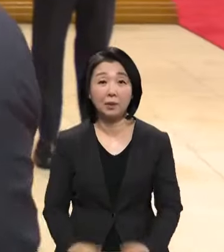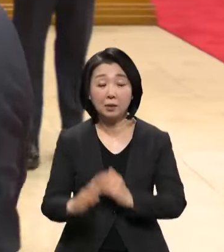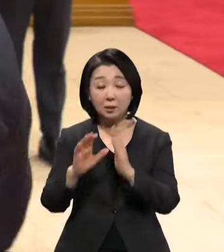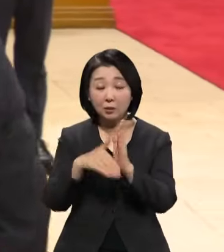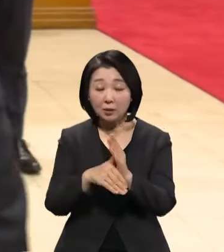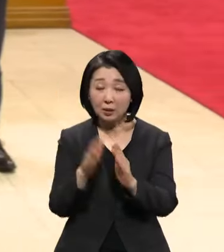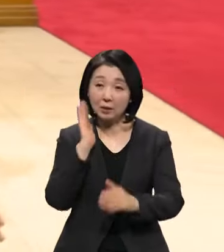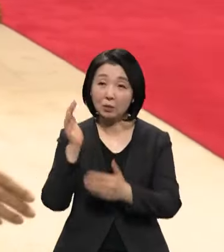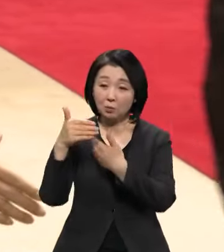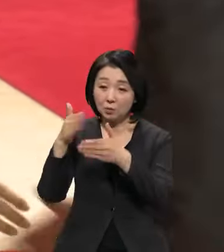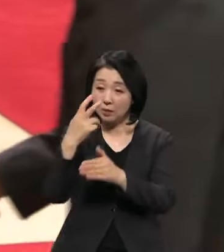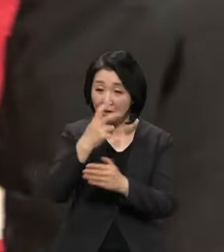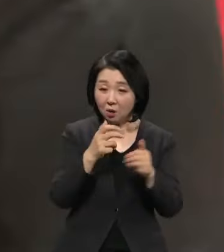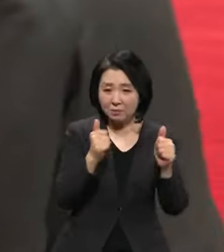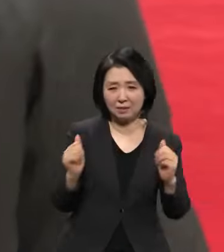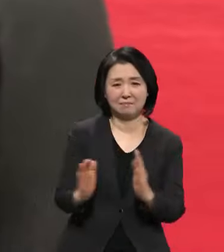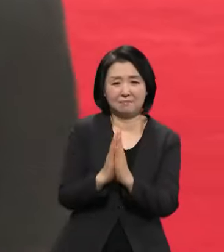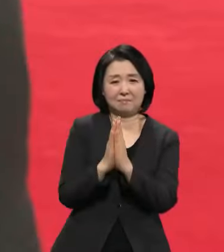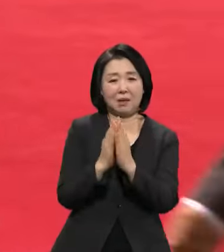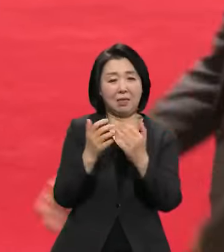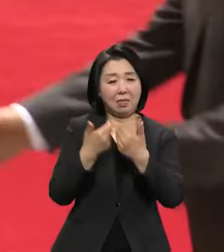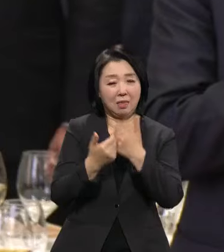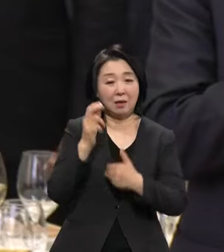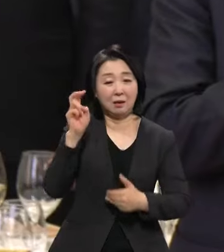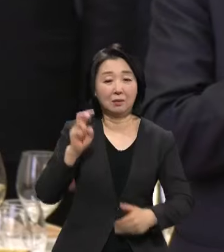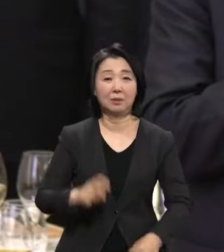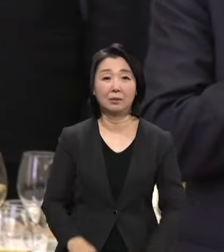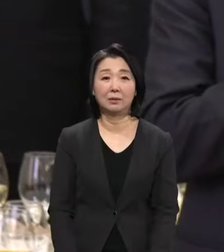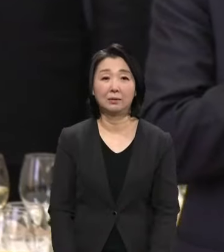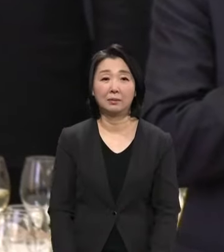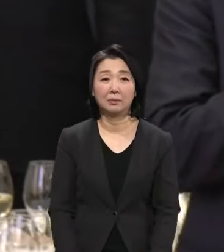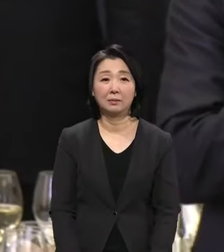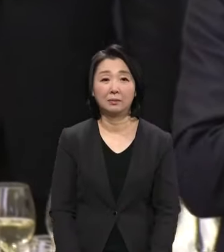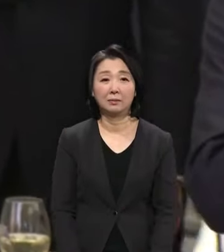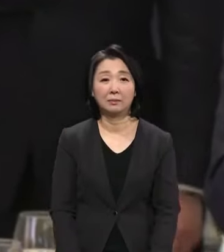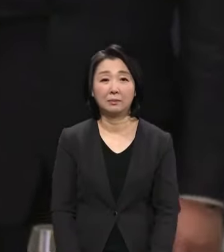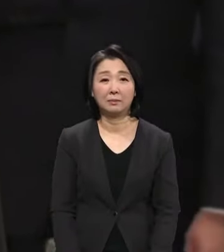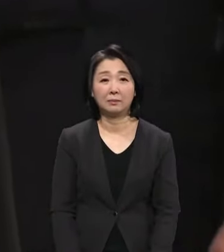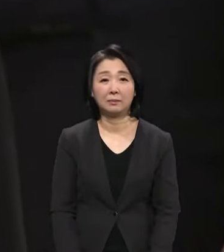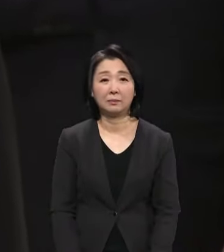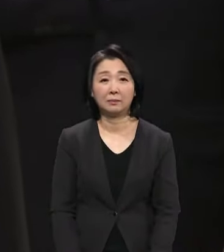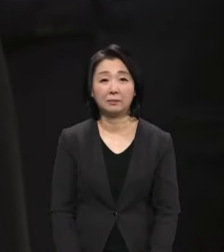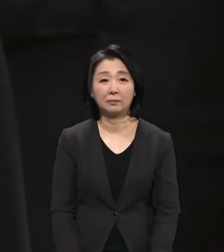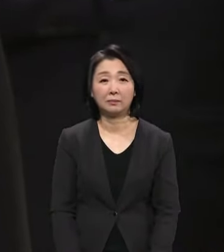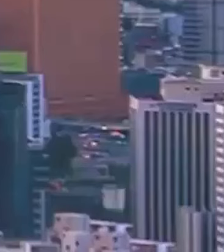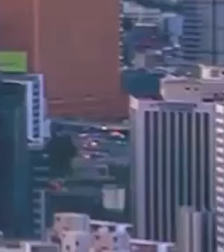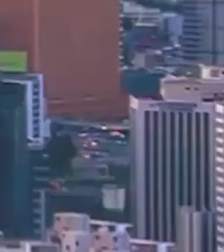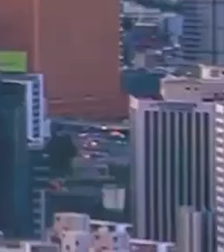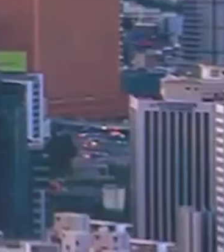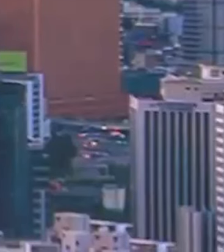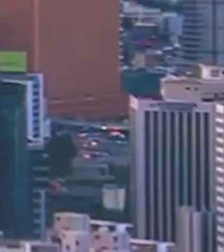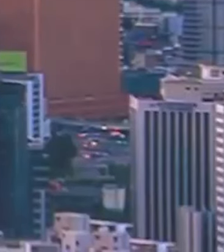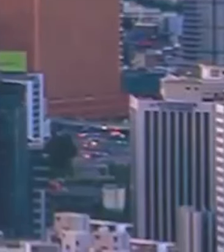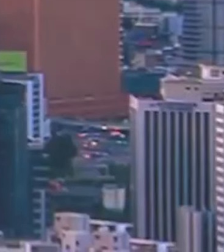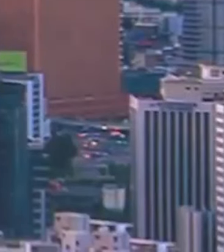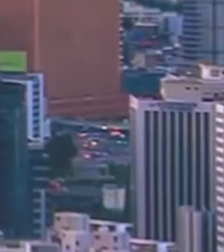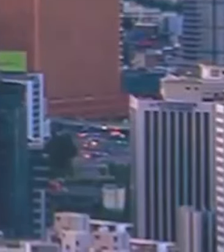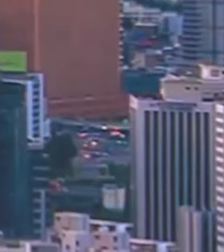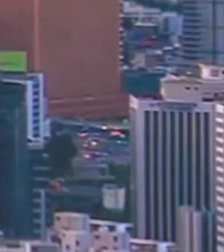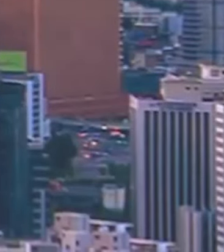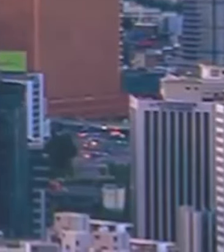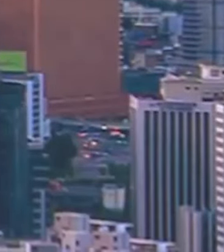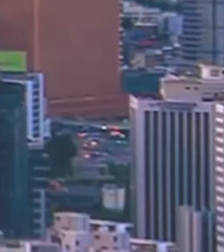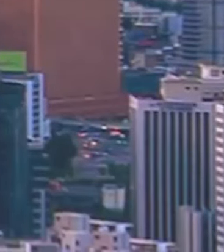대통령실과 검찰이 충돌할 가능성도 있습니다 JTBC 박현주입니다 아침의 랭커